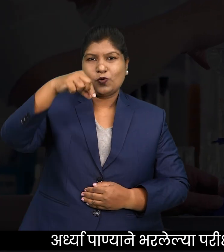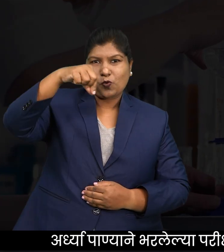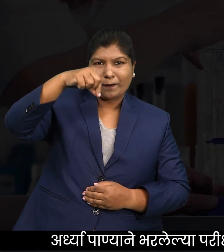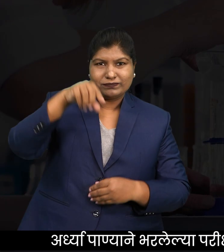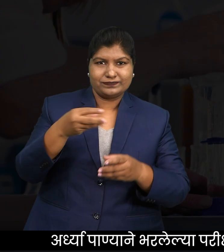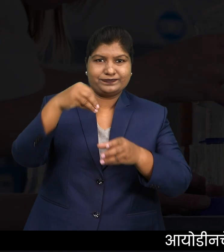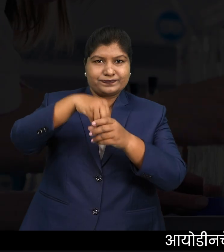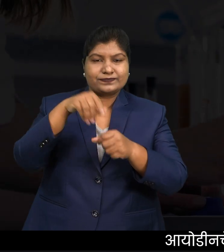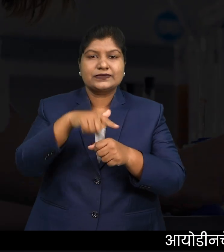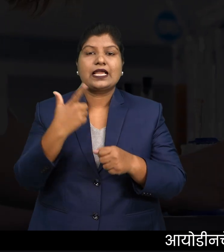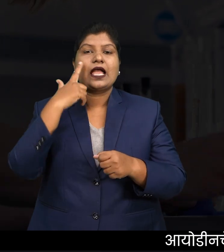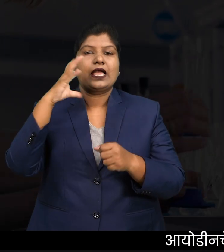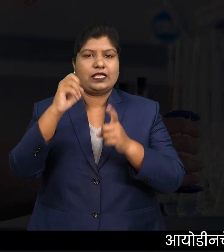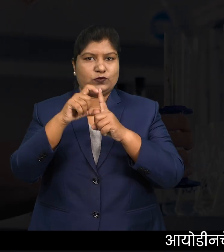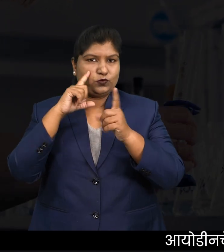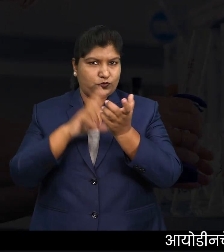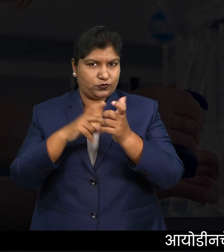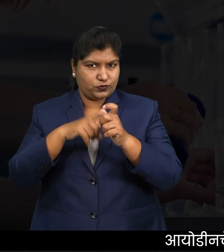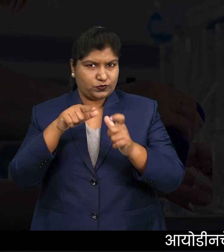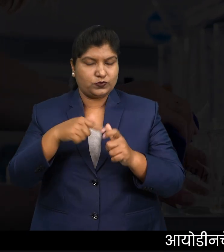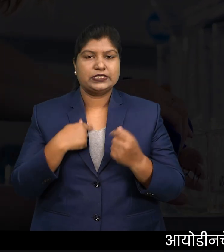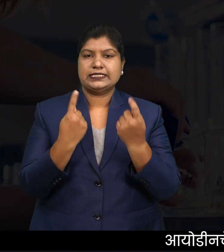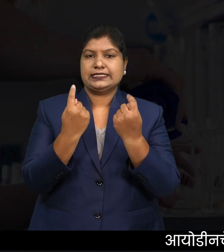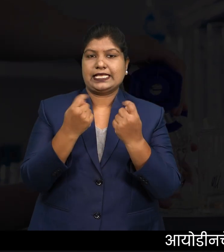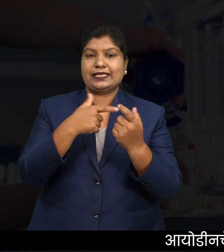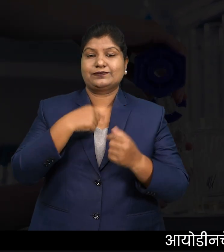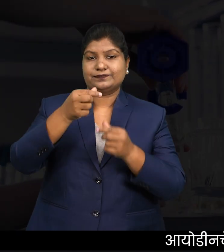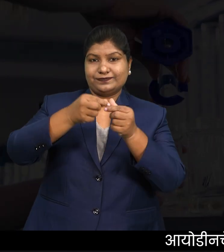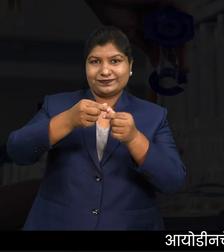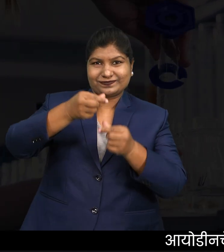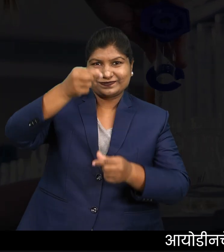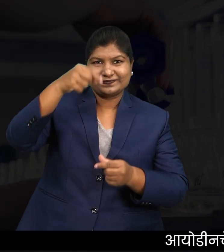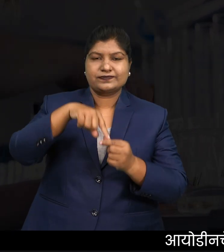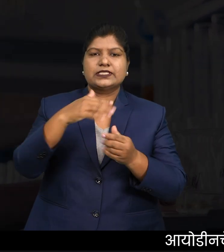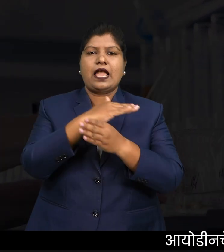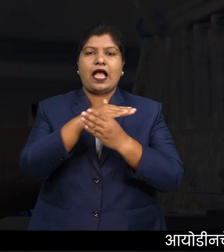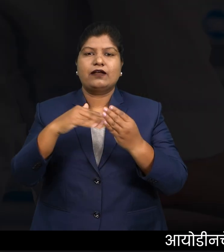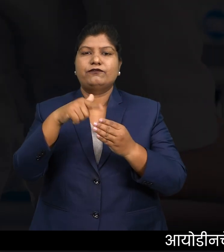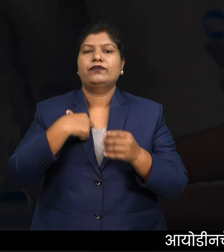टाकून आयोडीनचे पातळ द्रावण तयार करता येते.